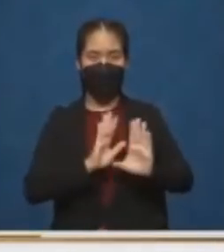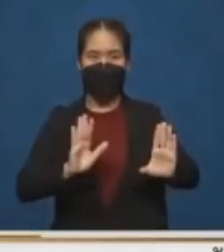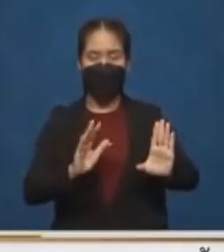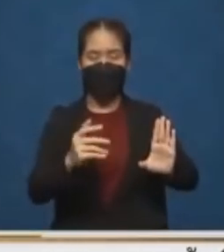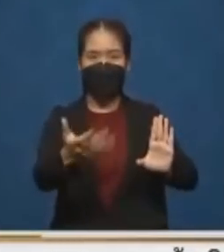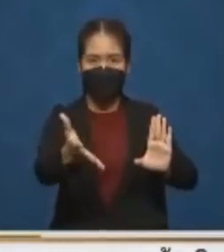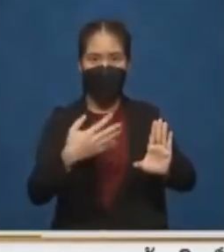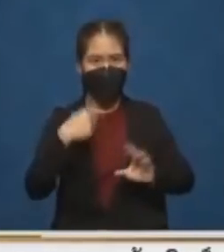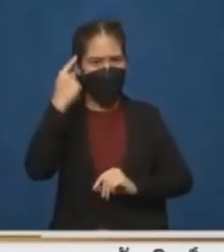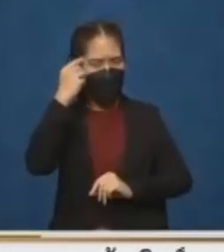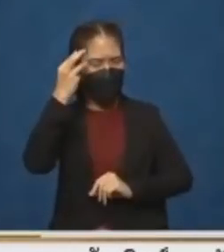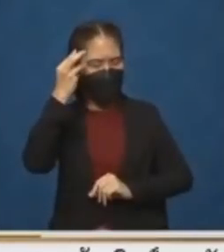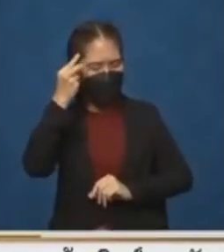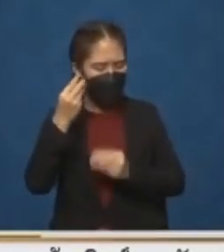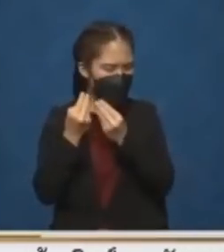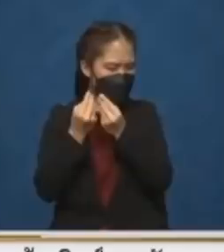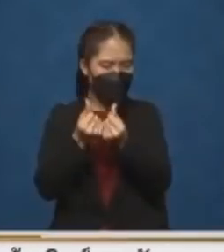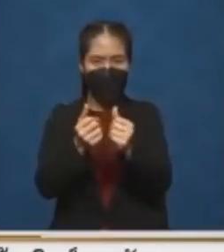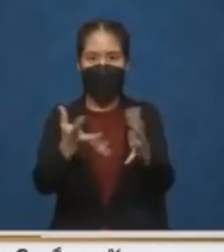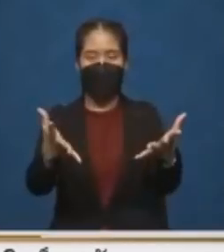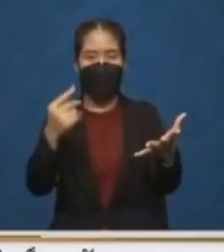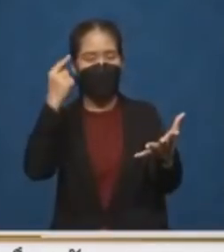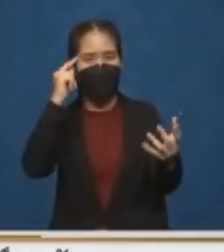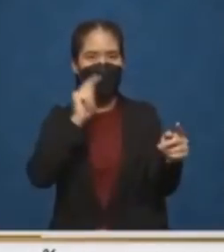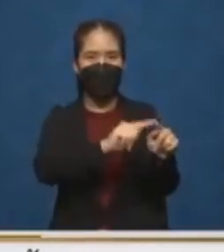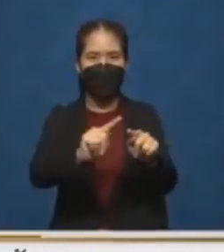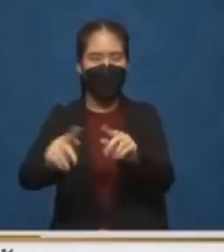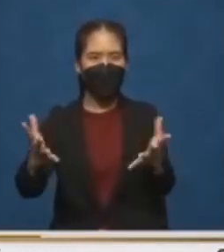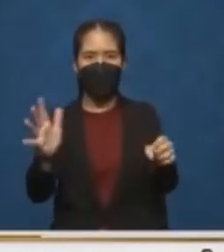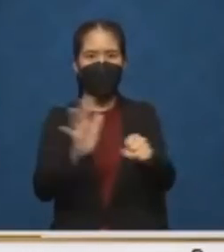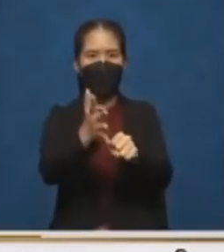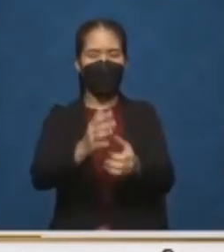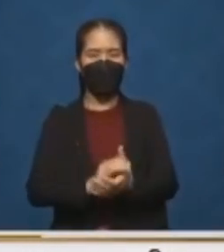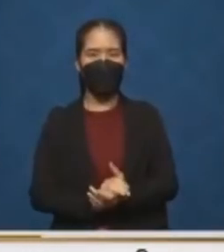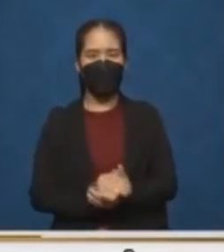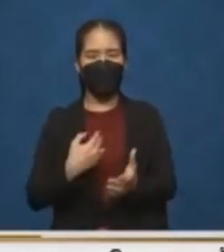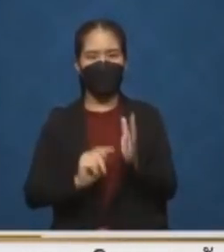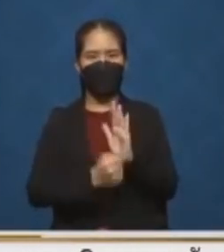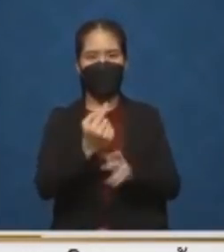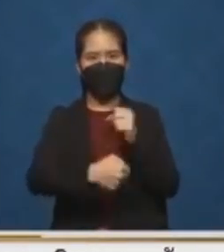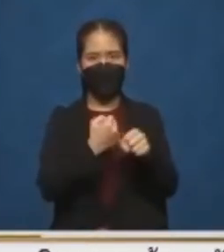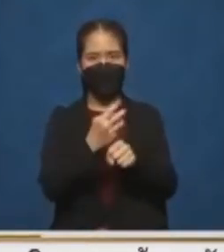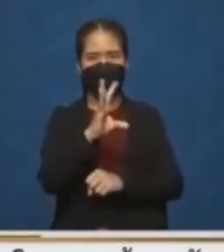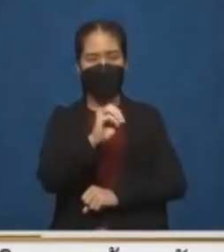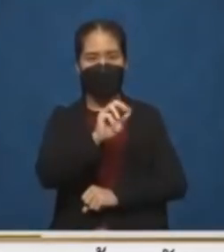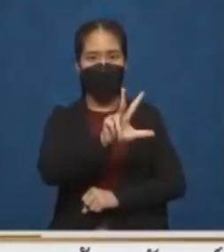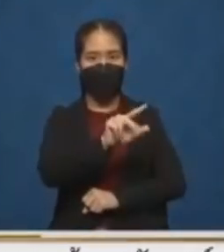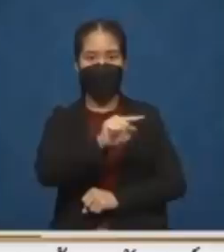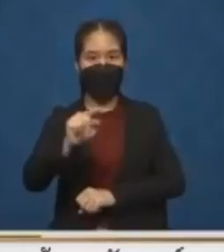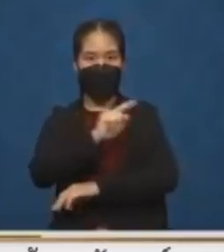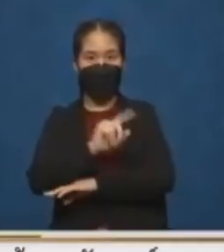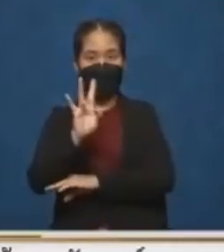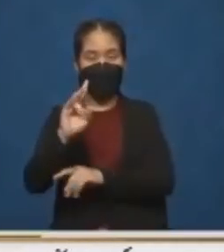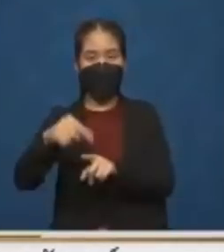ขาดความรอบครอบและขาดความรมัระวังนัตงแต่ปี 2963 ถึวัที่ 7 มิทุนายน